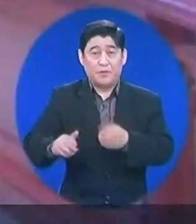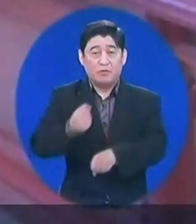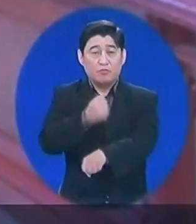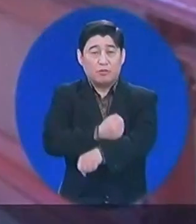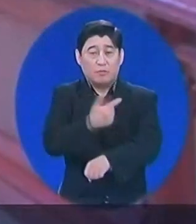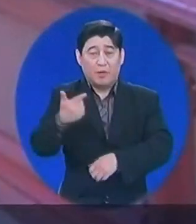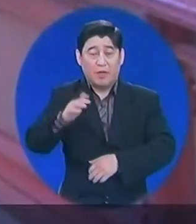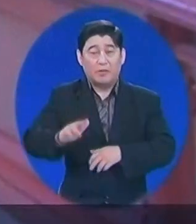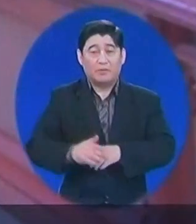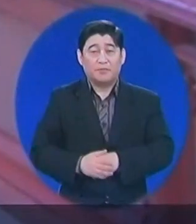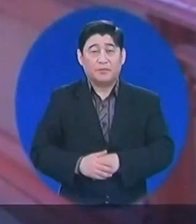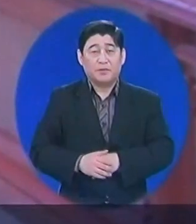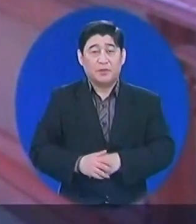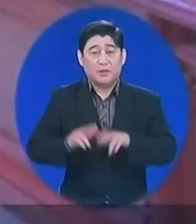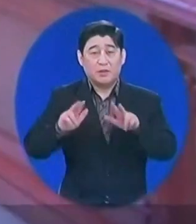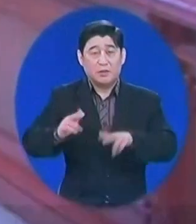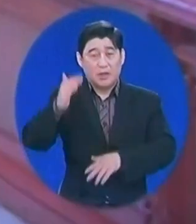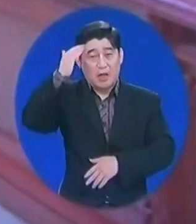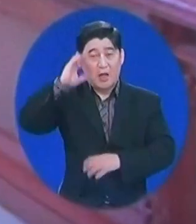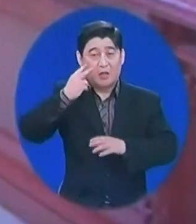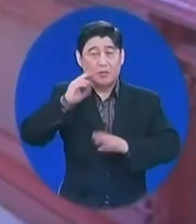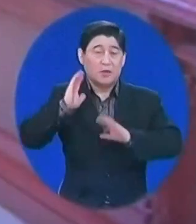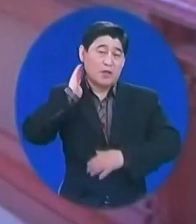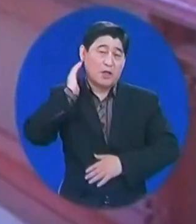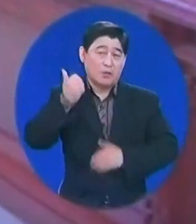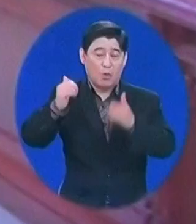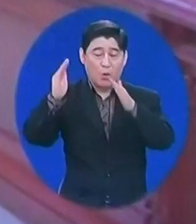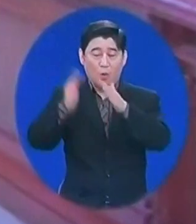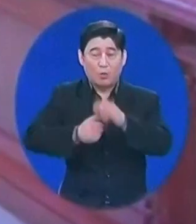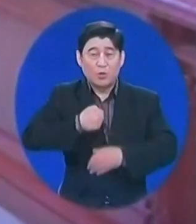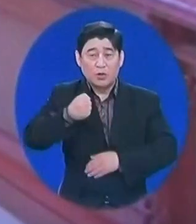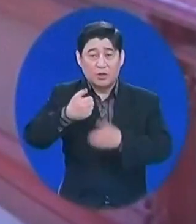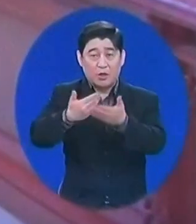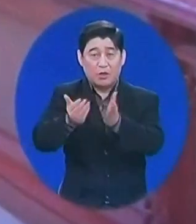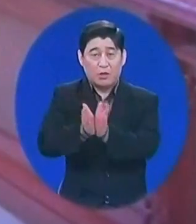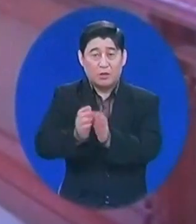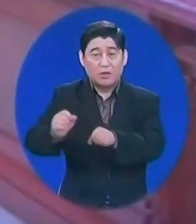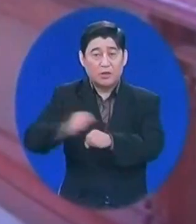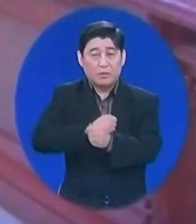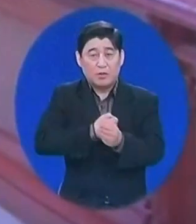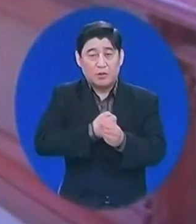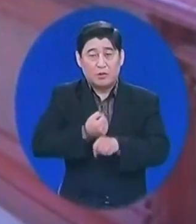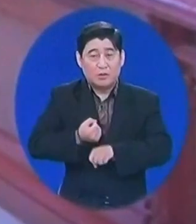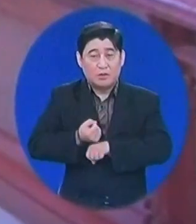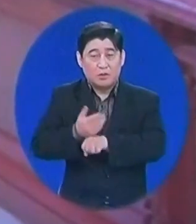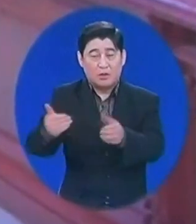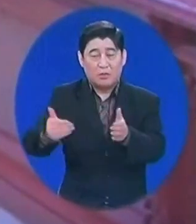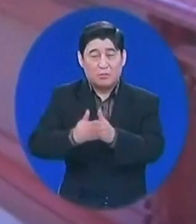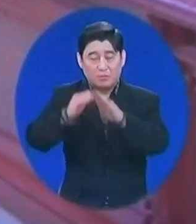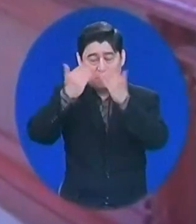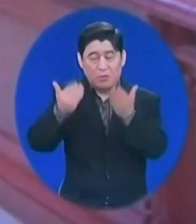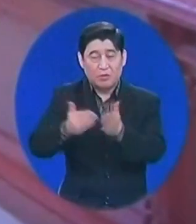기자 수고하셨습니다. 네, 이상으로 한미 정상 공동 기자회견 특별 생중계를